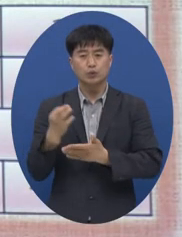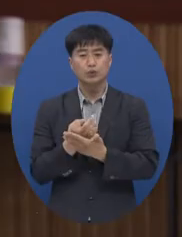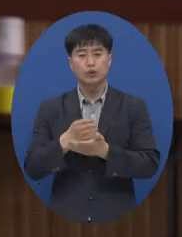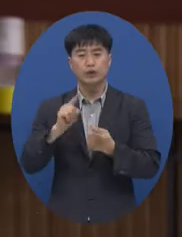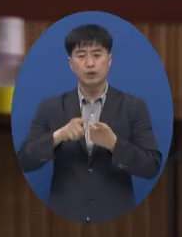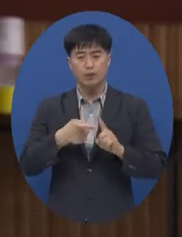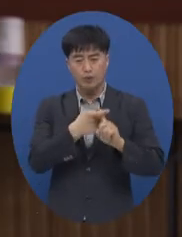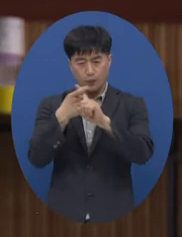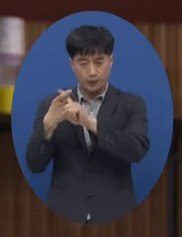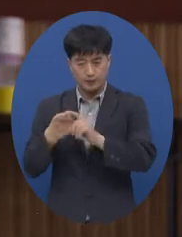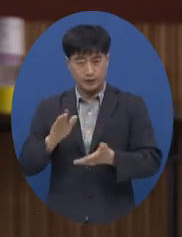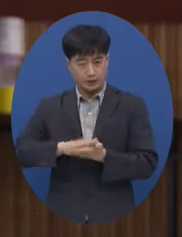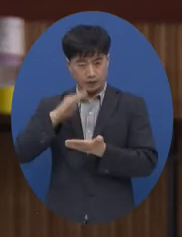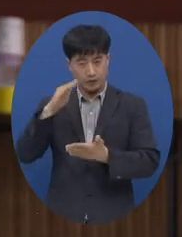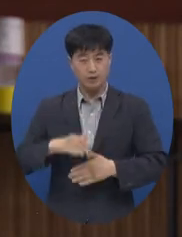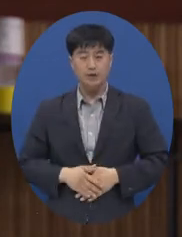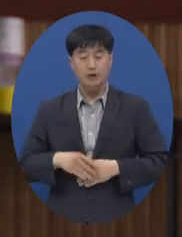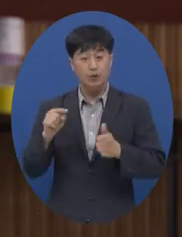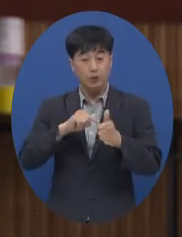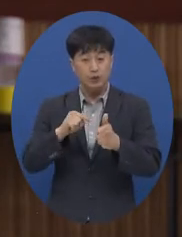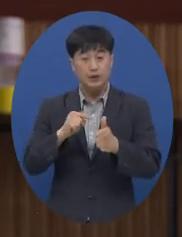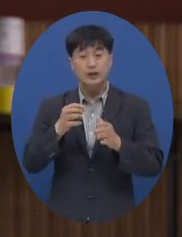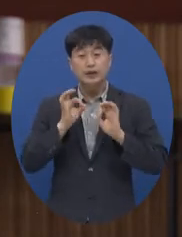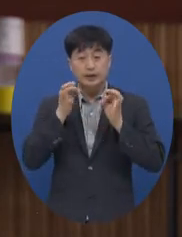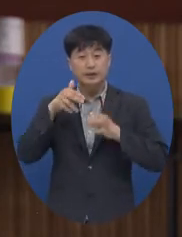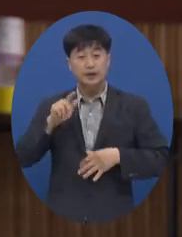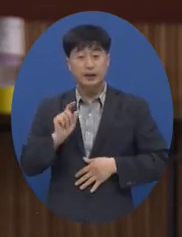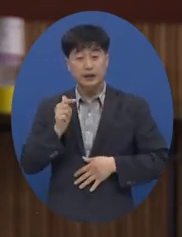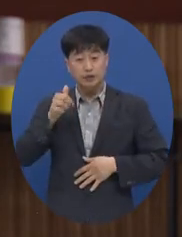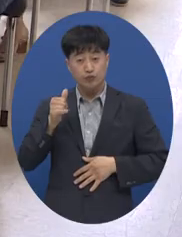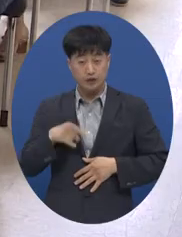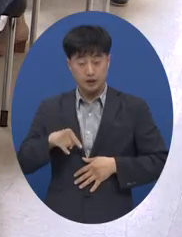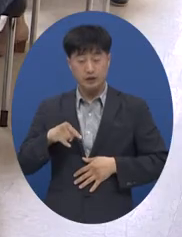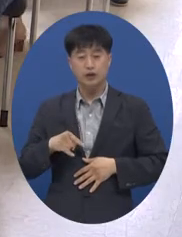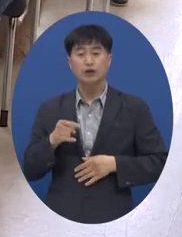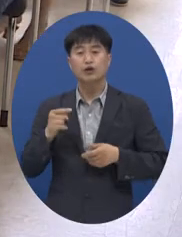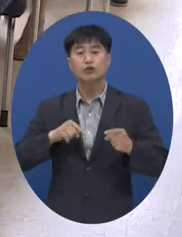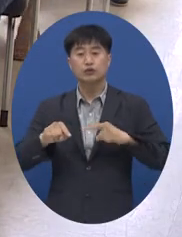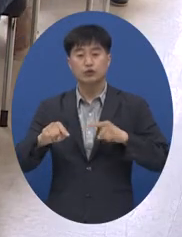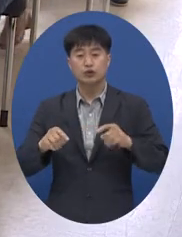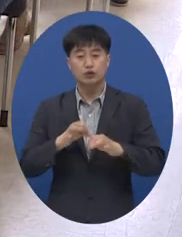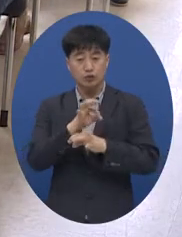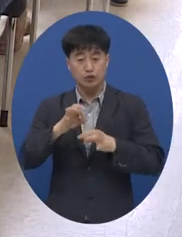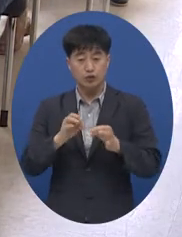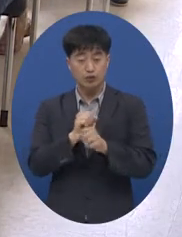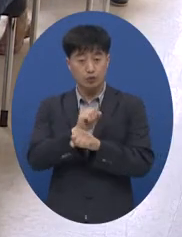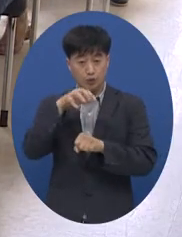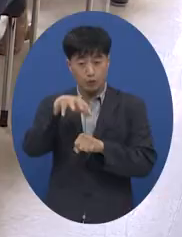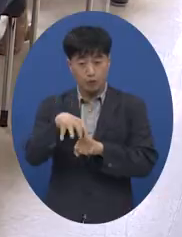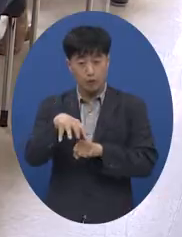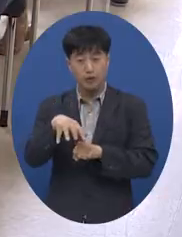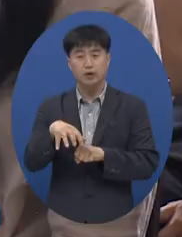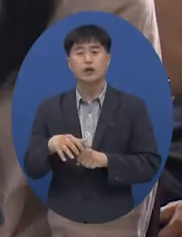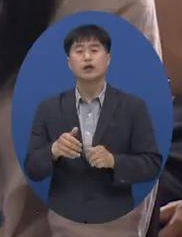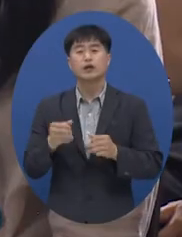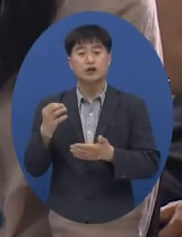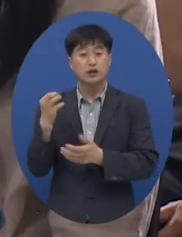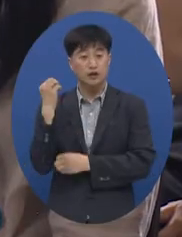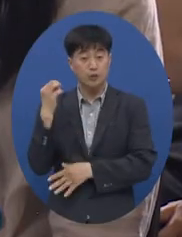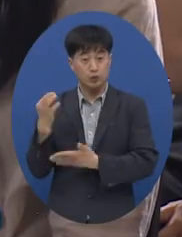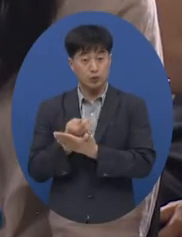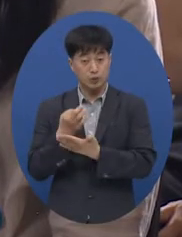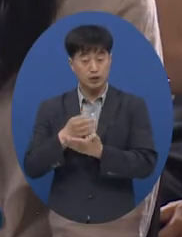뜨거운 관심을 보였습니다. 교육은 김찬휘 정치경제연구소 대한부소장의 기본소득 ABC를 주제로 한